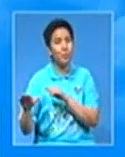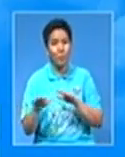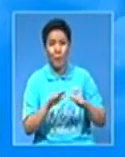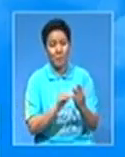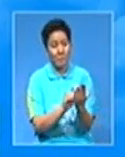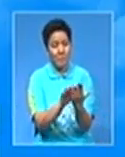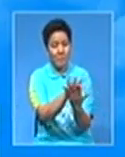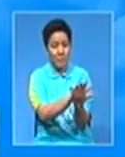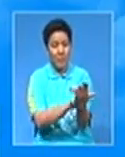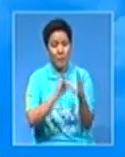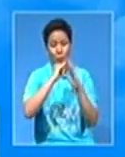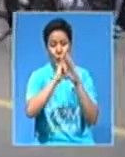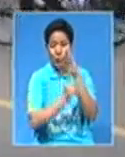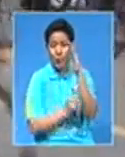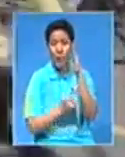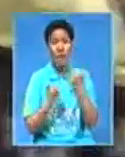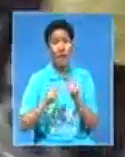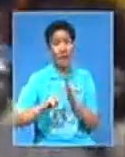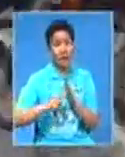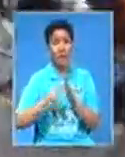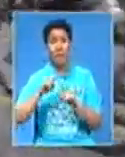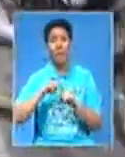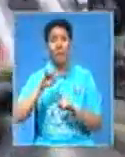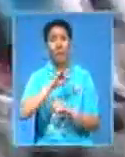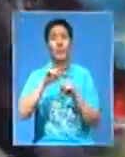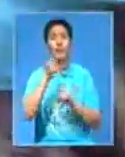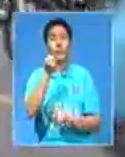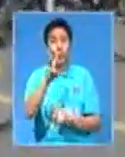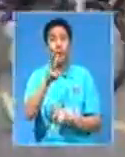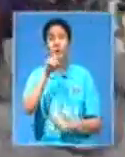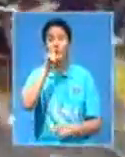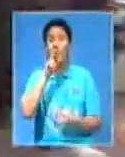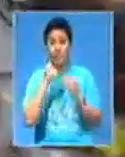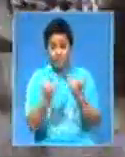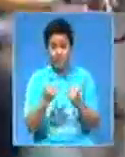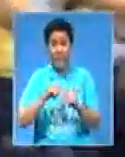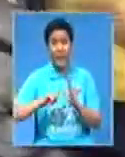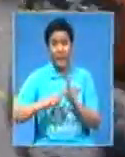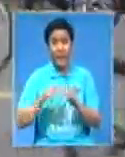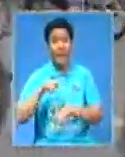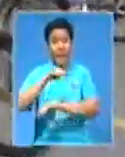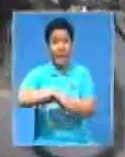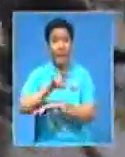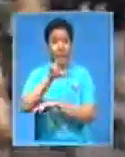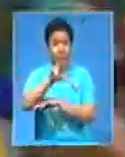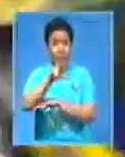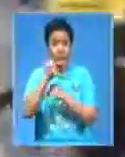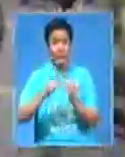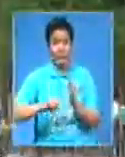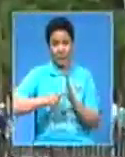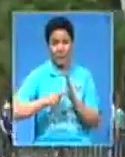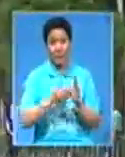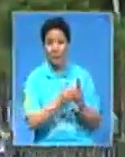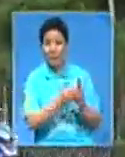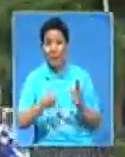ครับทั่วทั้งประเทศในวันที่16สิงหาคมวันอาทิตย์นี้ตั้งแต่เวลา15นาฬิกาเป็นต้นไปนะครับเราจะร่วมกิจกรร